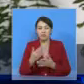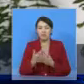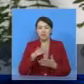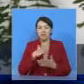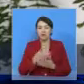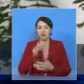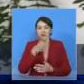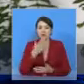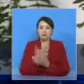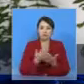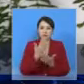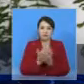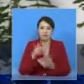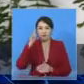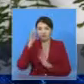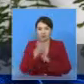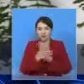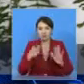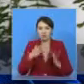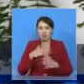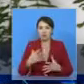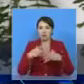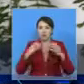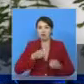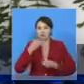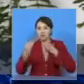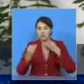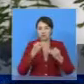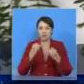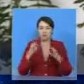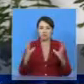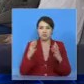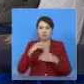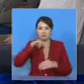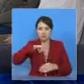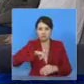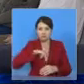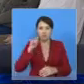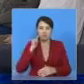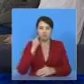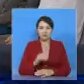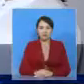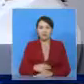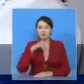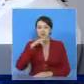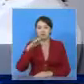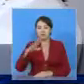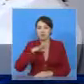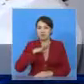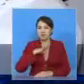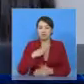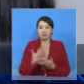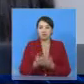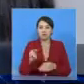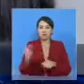получила хорошие рекомендации, поняла, что мне нужно больше выговариваться, не хранить внутри обиды. Особое внимание уделяется и